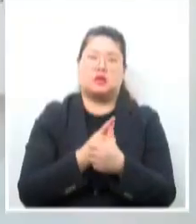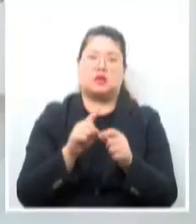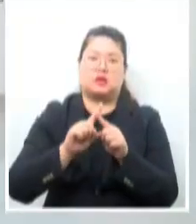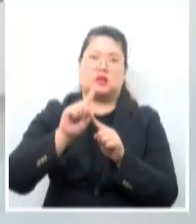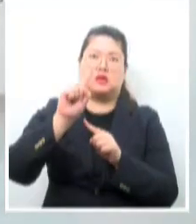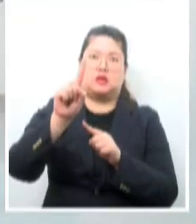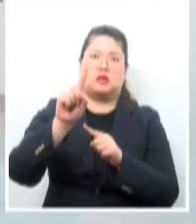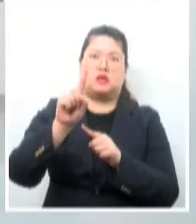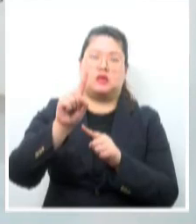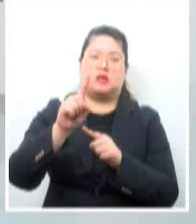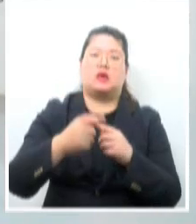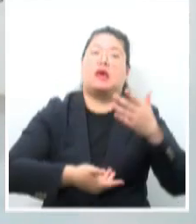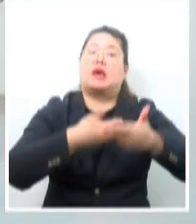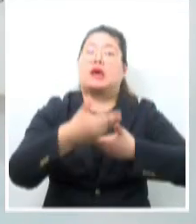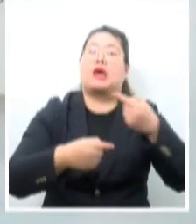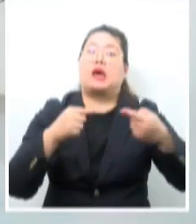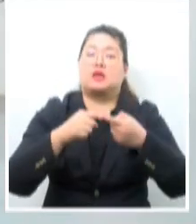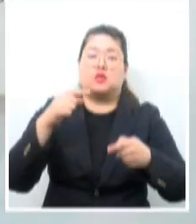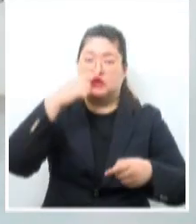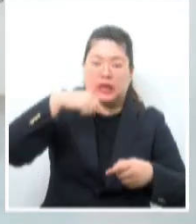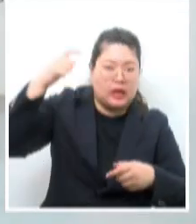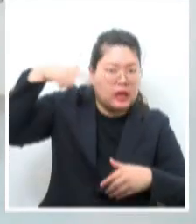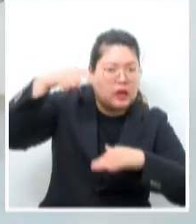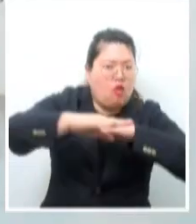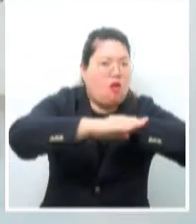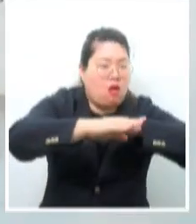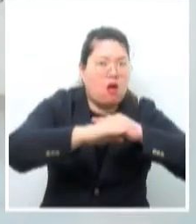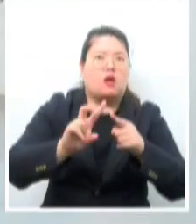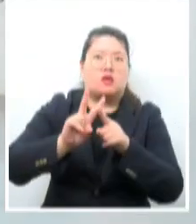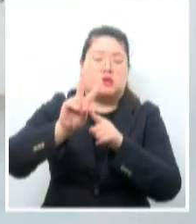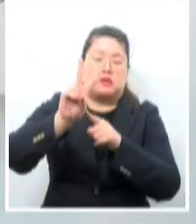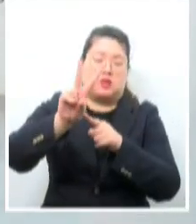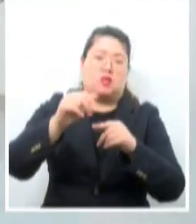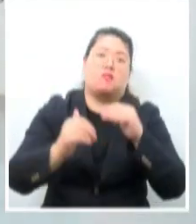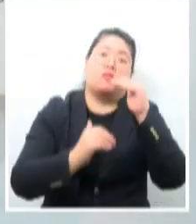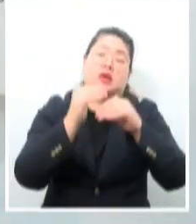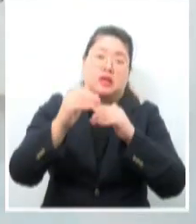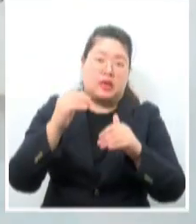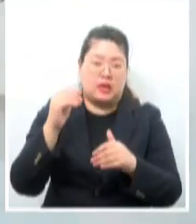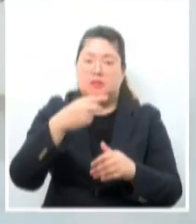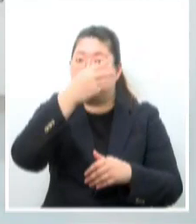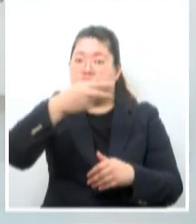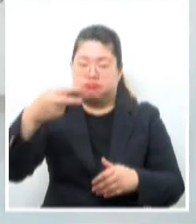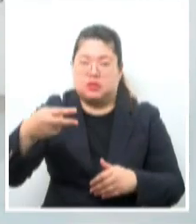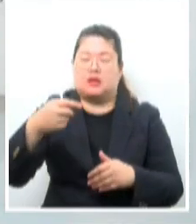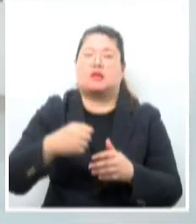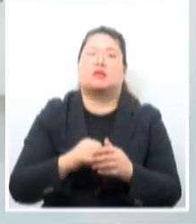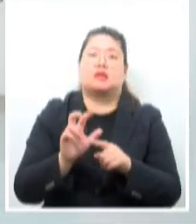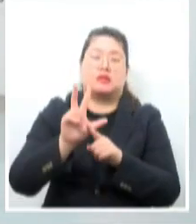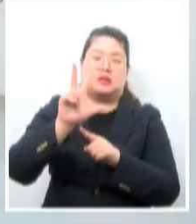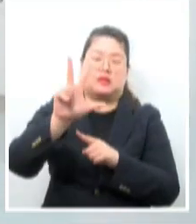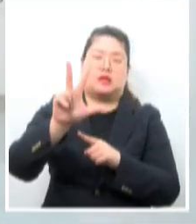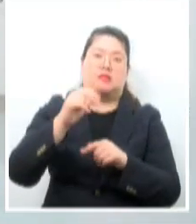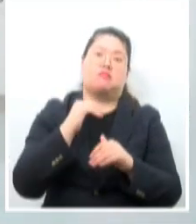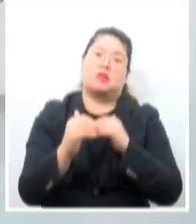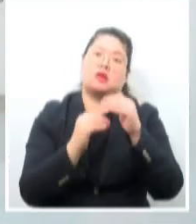ด้านการค้าชายแดนระหว่างไทยเมียนมาด้านที่2ด้านการพัฒนาทัก ักษะทางภาษาด้านที่3ด้